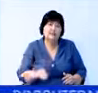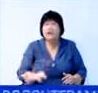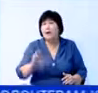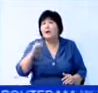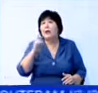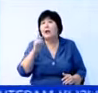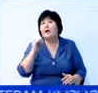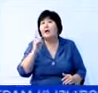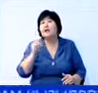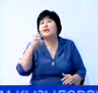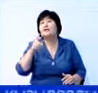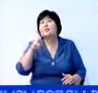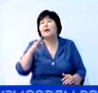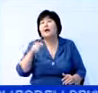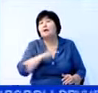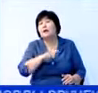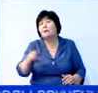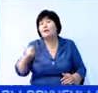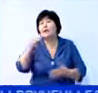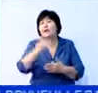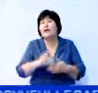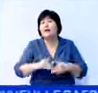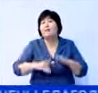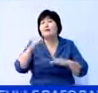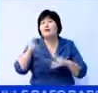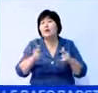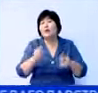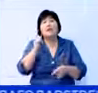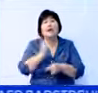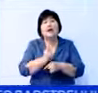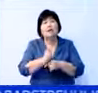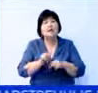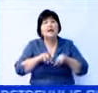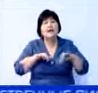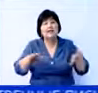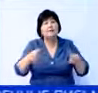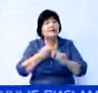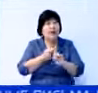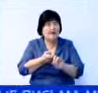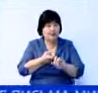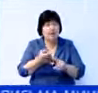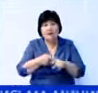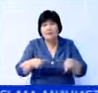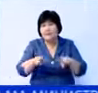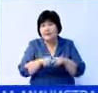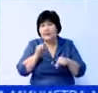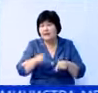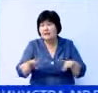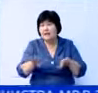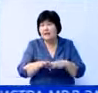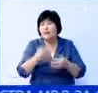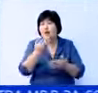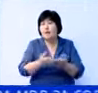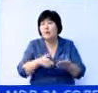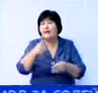В Байконуре до 31 мая продлен режим повышенной готовности по предупреждению распространения вируса. Вместе с тем, здесь также по